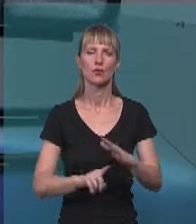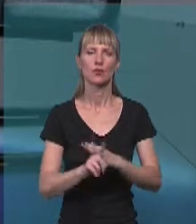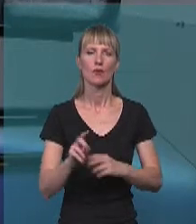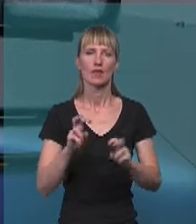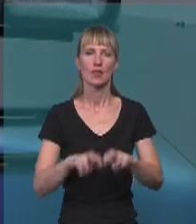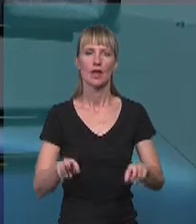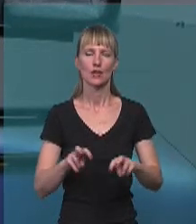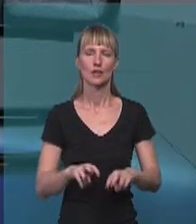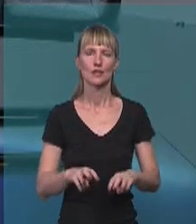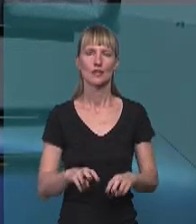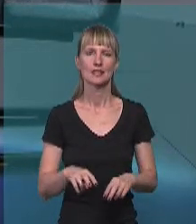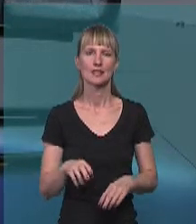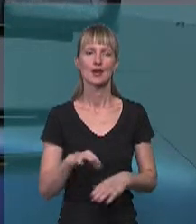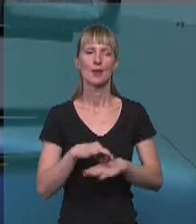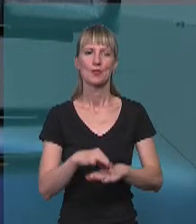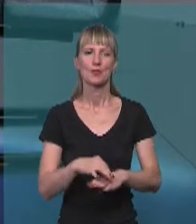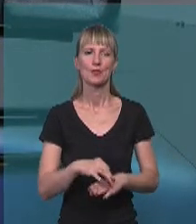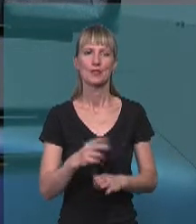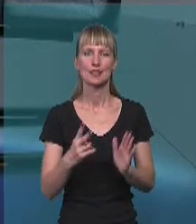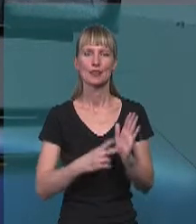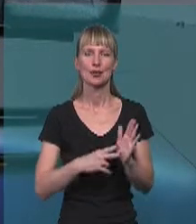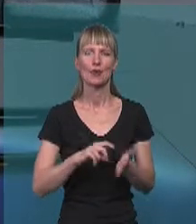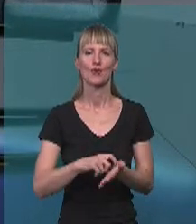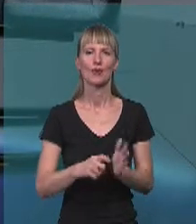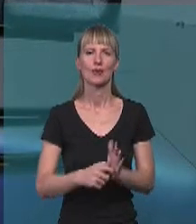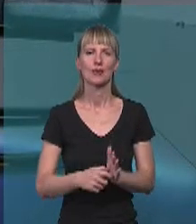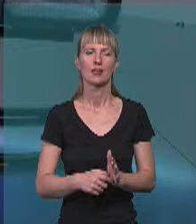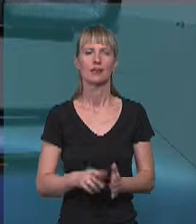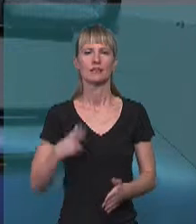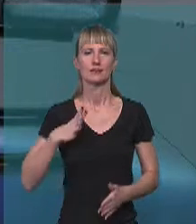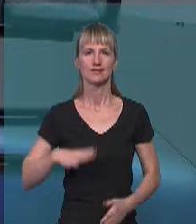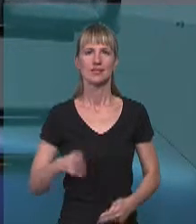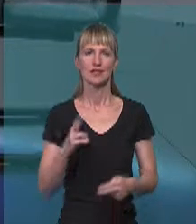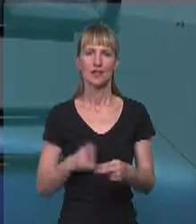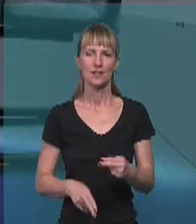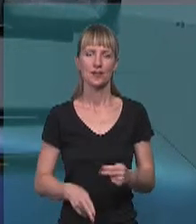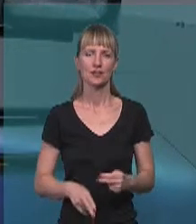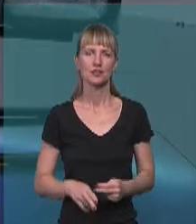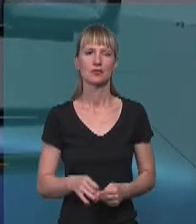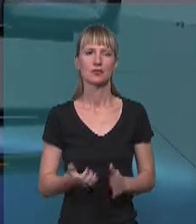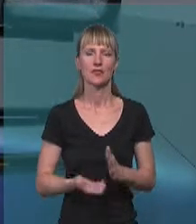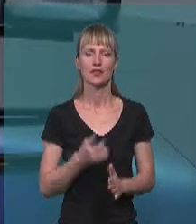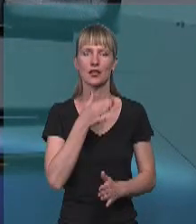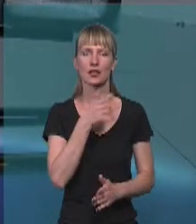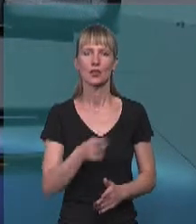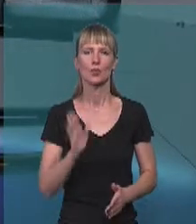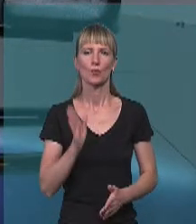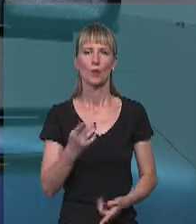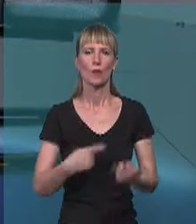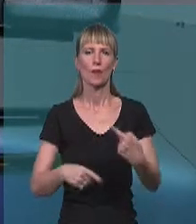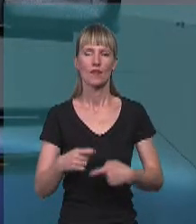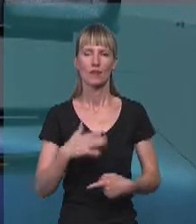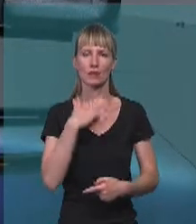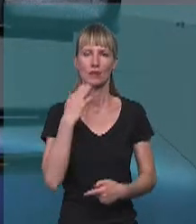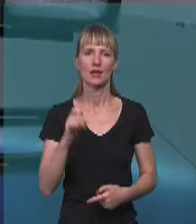Початкова діагностика проходить 7 класу. Я зрозуміла. Маємо завершувати, вже брак часу. Будемо ще повертатися